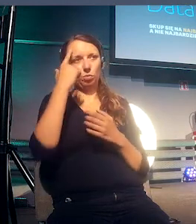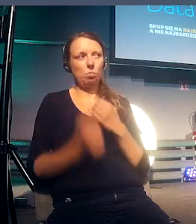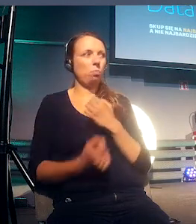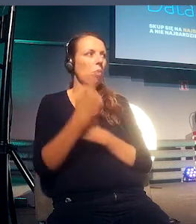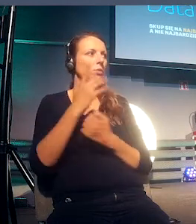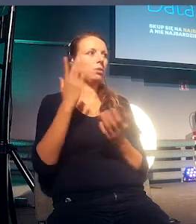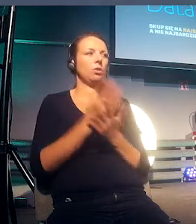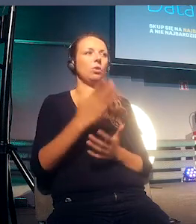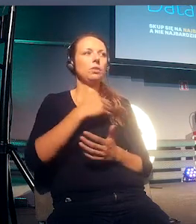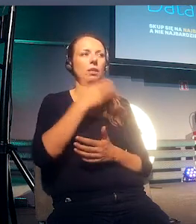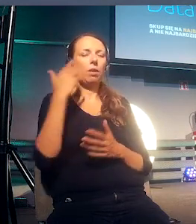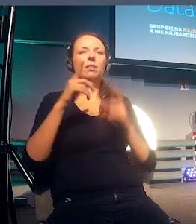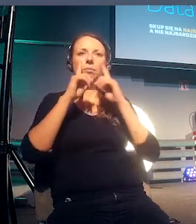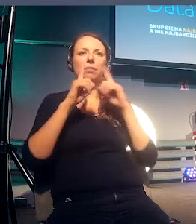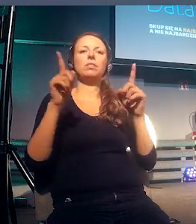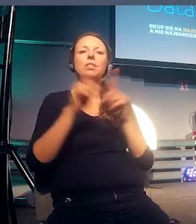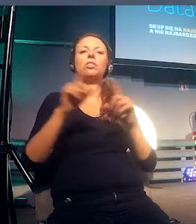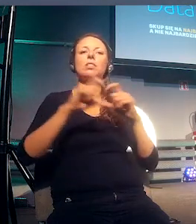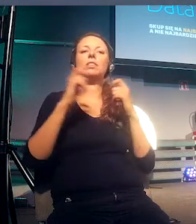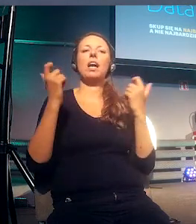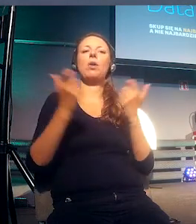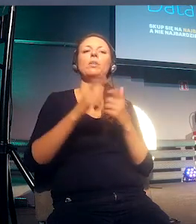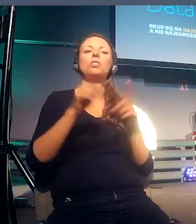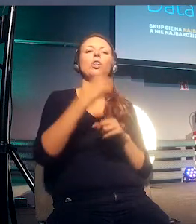co stoi za odkryciami Davida Kahnemana i